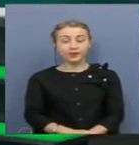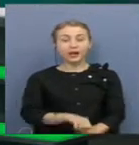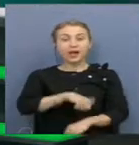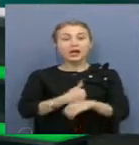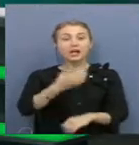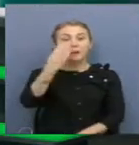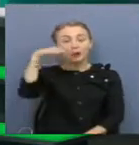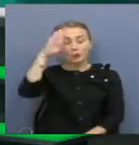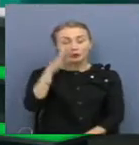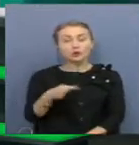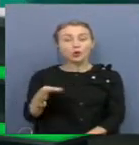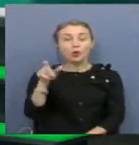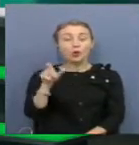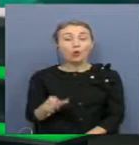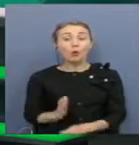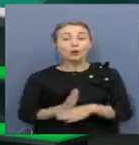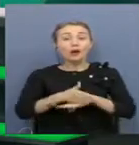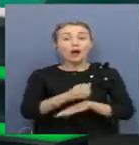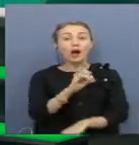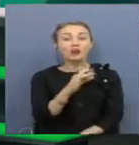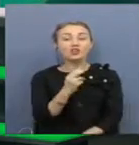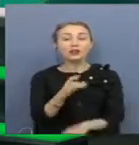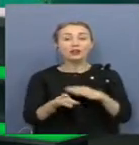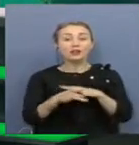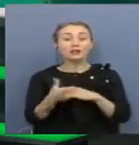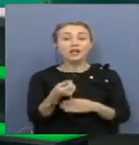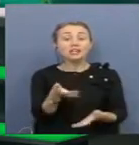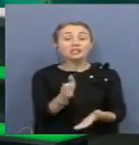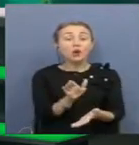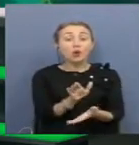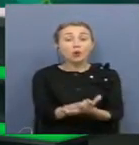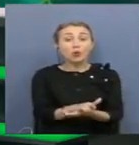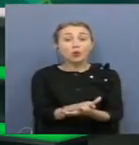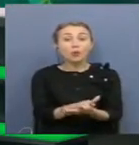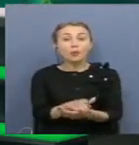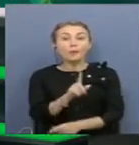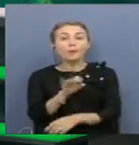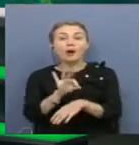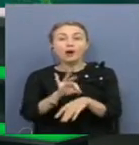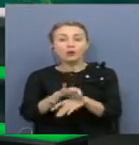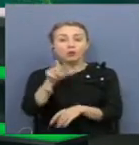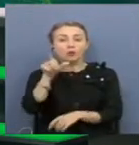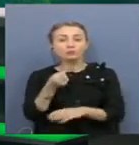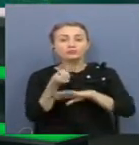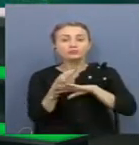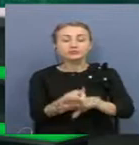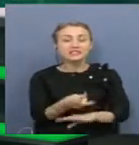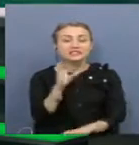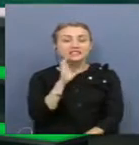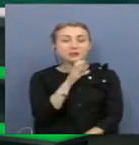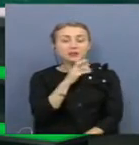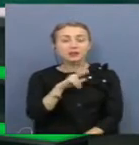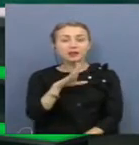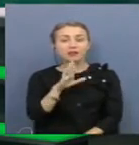Аршалы ауданына арнайы іссапармен барып, сібір жарасын жұқтырып ауруханада жатқан науқастардың хал-жағдайын сұрап білді. Сондай-ақ